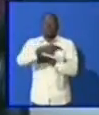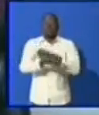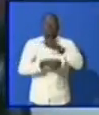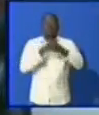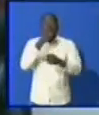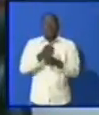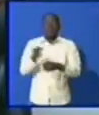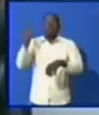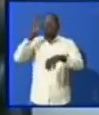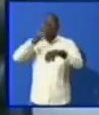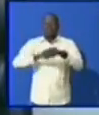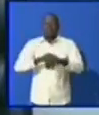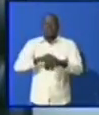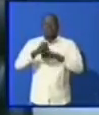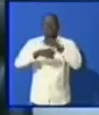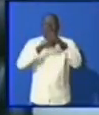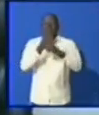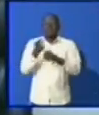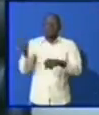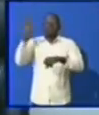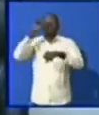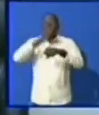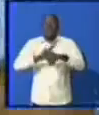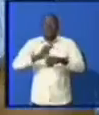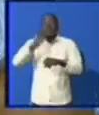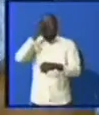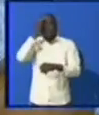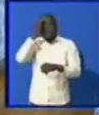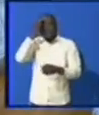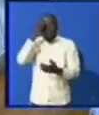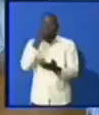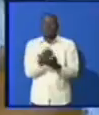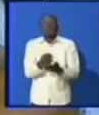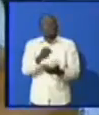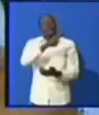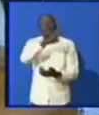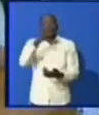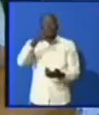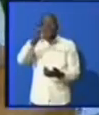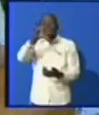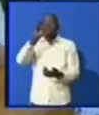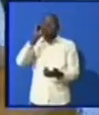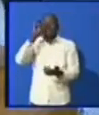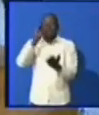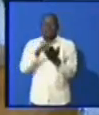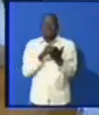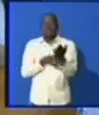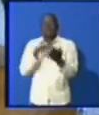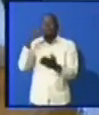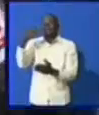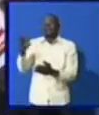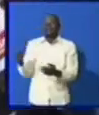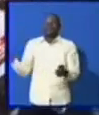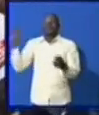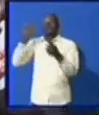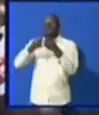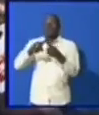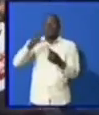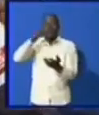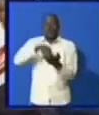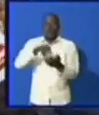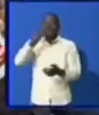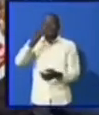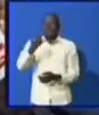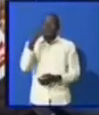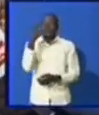annuellement la disposition dudit ministère la somme de 250 millions de francs cfa jusqu'en 2028 c'est tout à fait